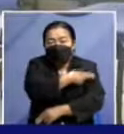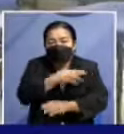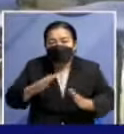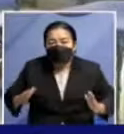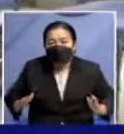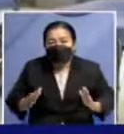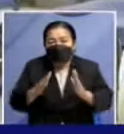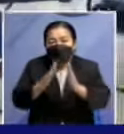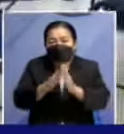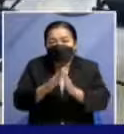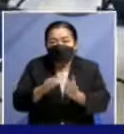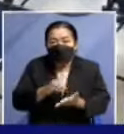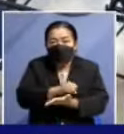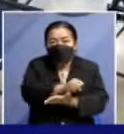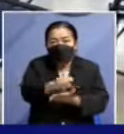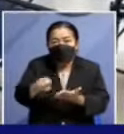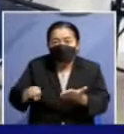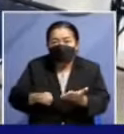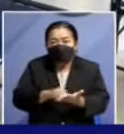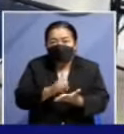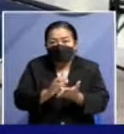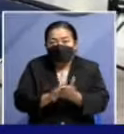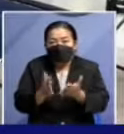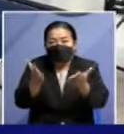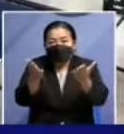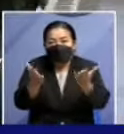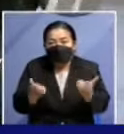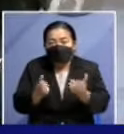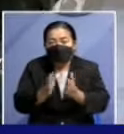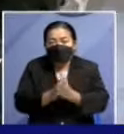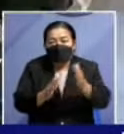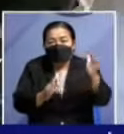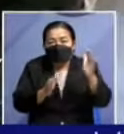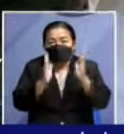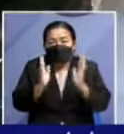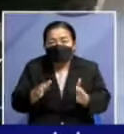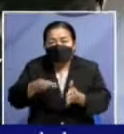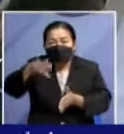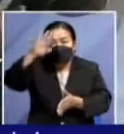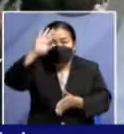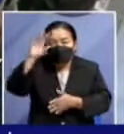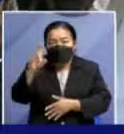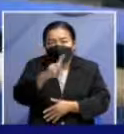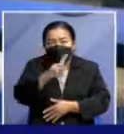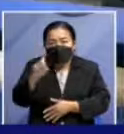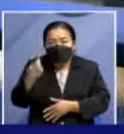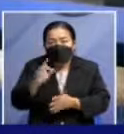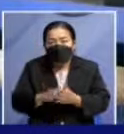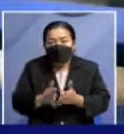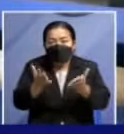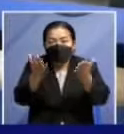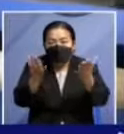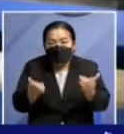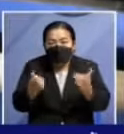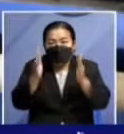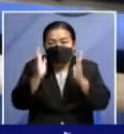กของมณฑลทหารบกที่35สามารถรองรับได้100รายรองรับผู้ป่วยที่เพิ่มมากขึ้นในขณะนี้นะครับและอีกประเด็นนึงที่ผม